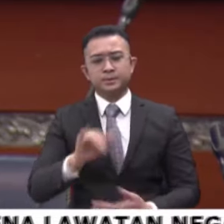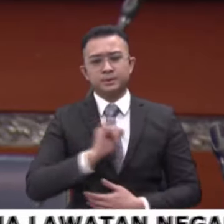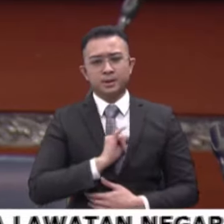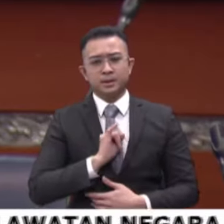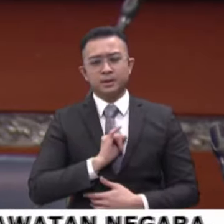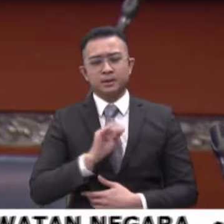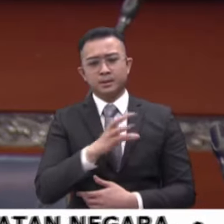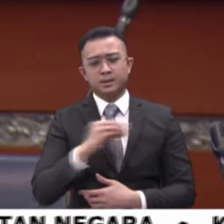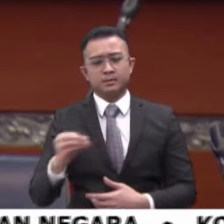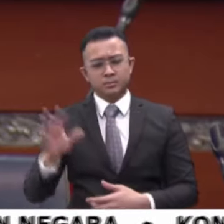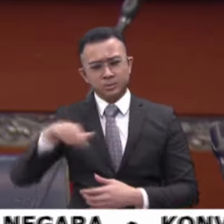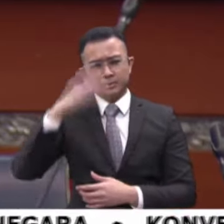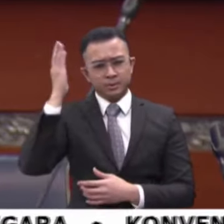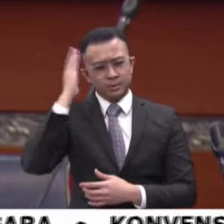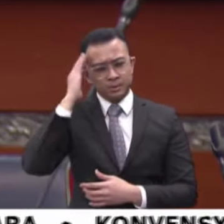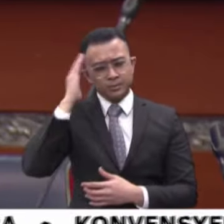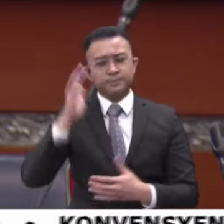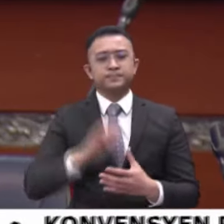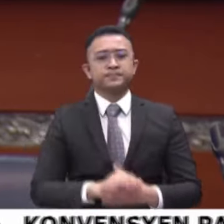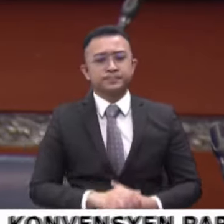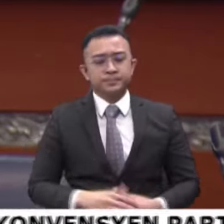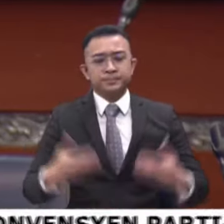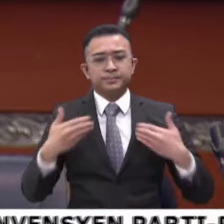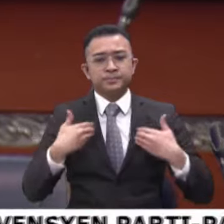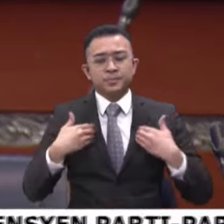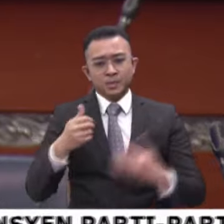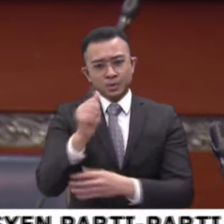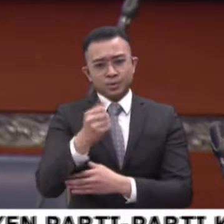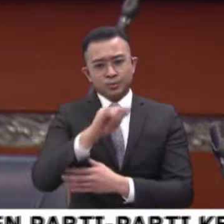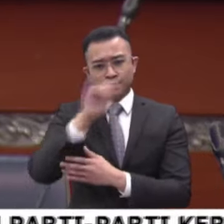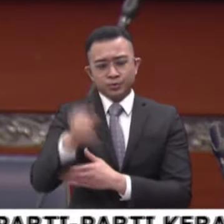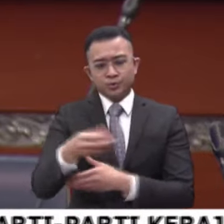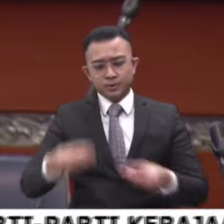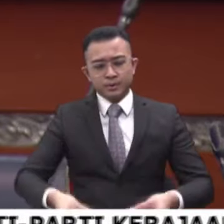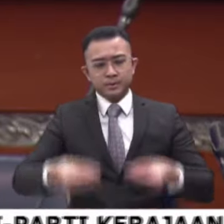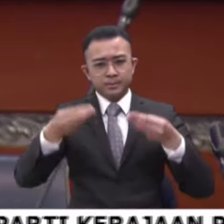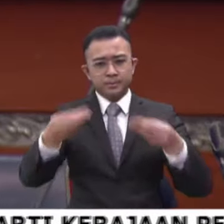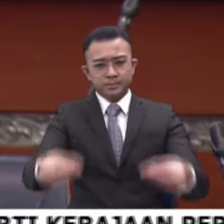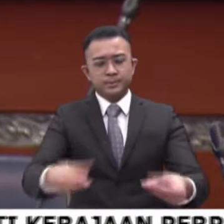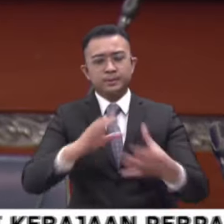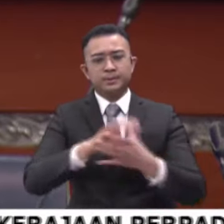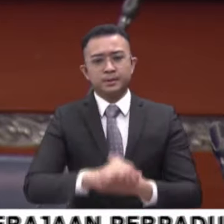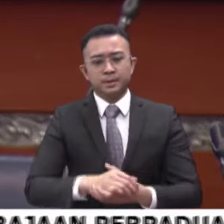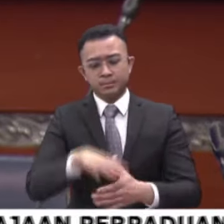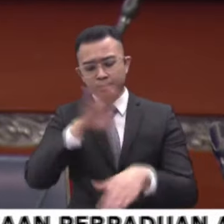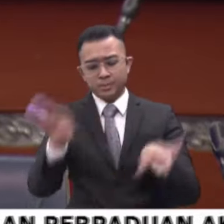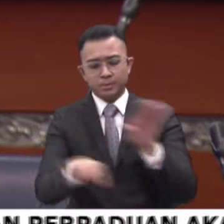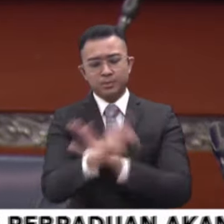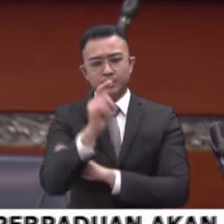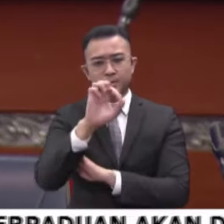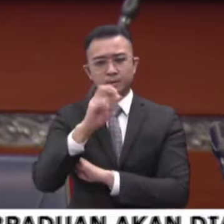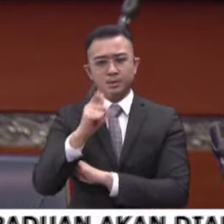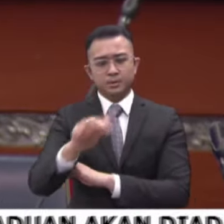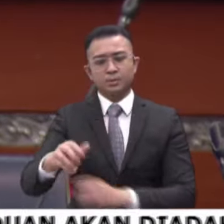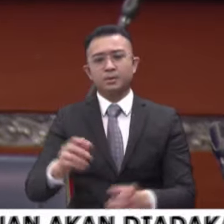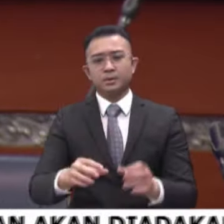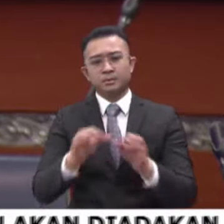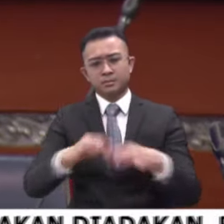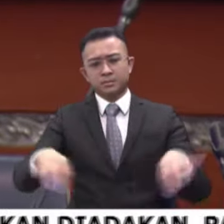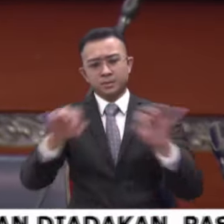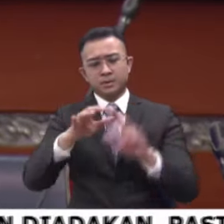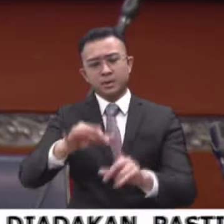Saya juga mendapati ada 10 juta diperuntukkan di bawah tekun ini khas untuk